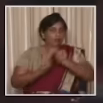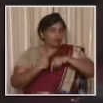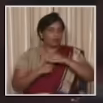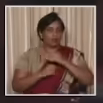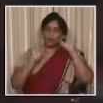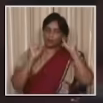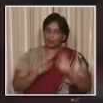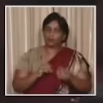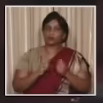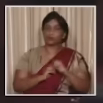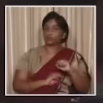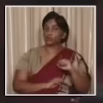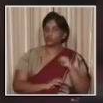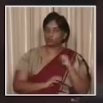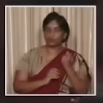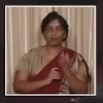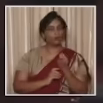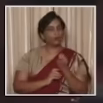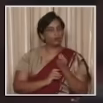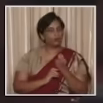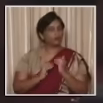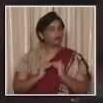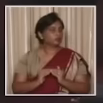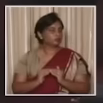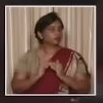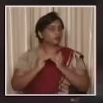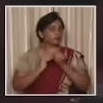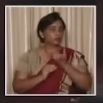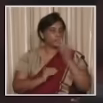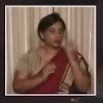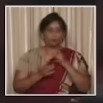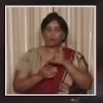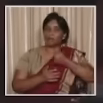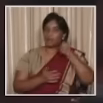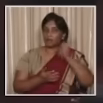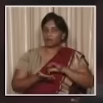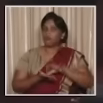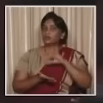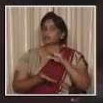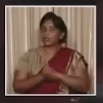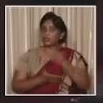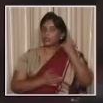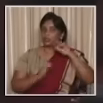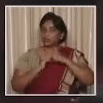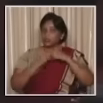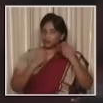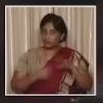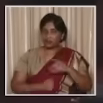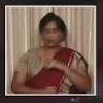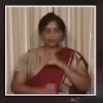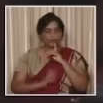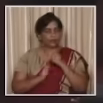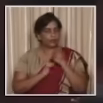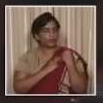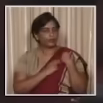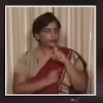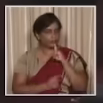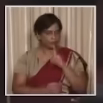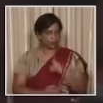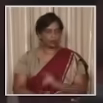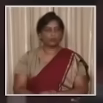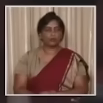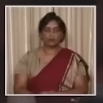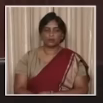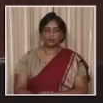හරවන්නෙත් නැතුව ශක්තිමත් ආර්ථිකයක් ගොඩනගන්න පුළුවන් තීරණාත්මක සංදිස්ථානයේ ඊයේ පසු කරා කියන එක ඉතාම වගකීමෙන් ප්‍රකාශ කරන්න ඕනි